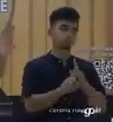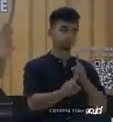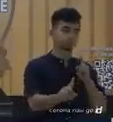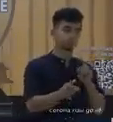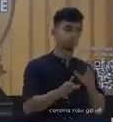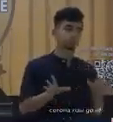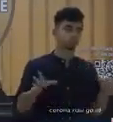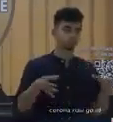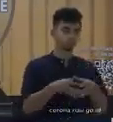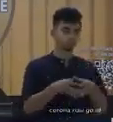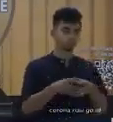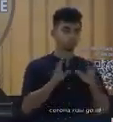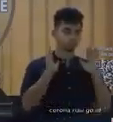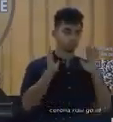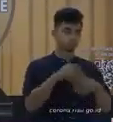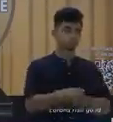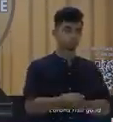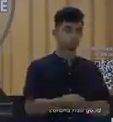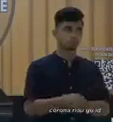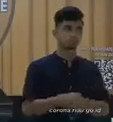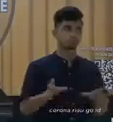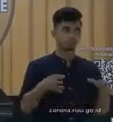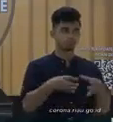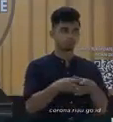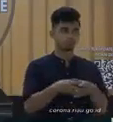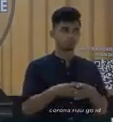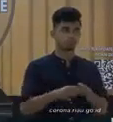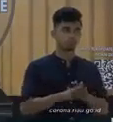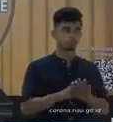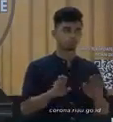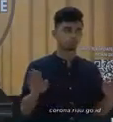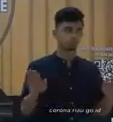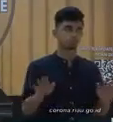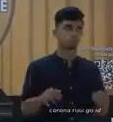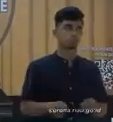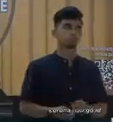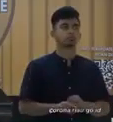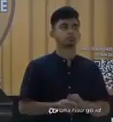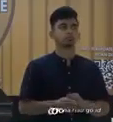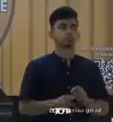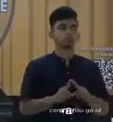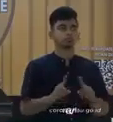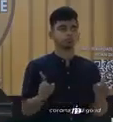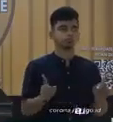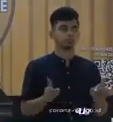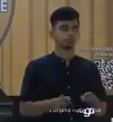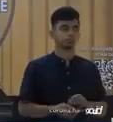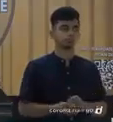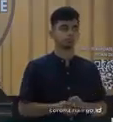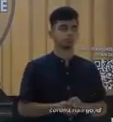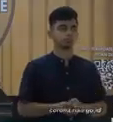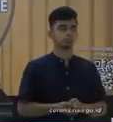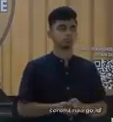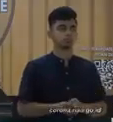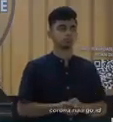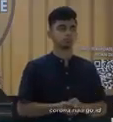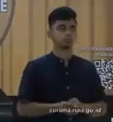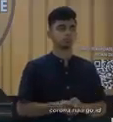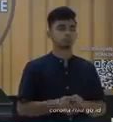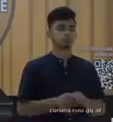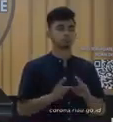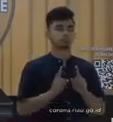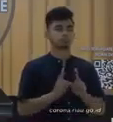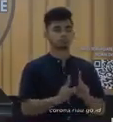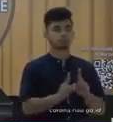sholat berjamaah di mana. Bukan seperti itu maksudnya. Ada protokol-protokol kesehatan yang kemarin juga saya sampaikan.